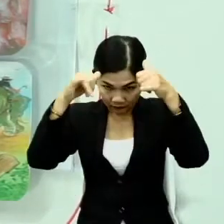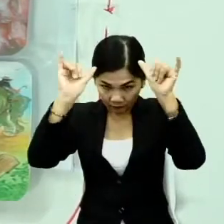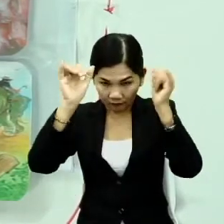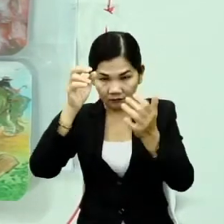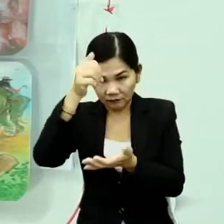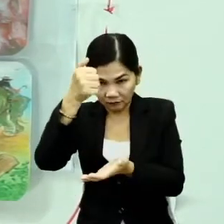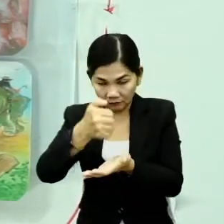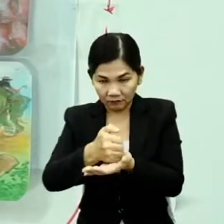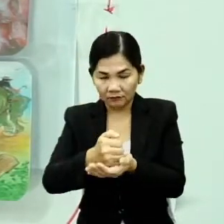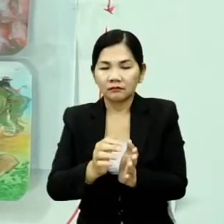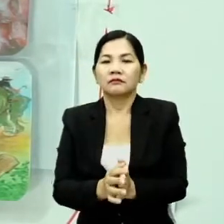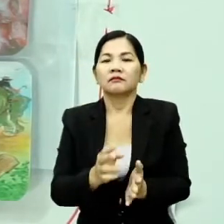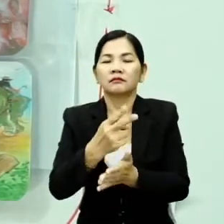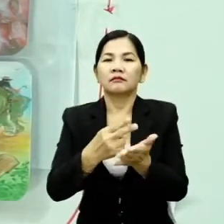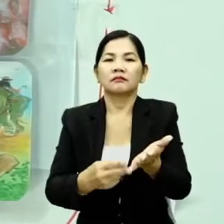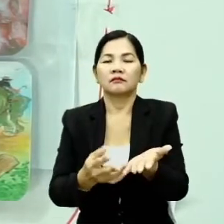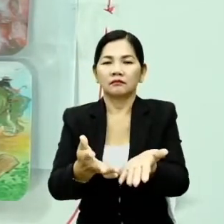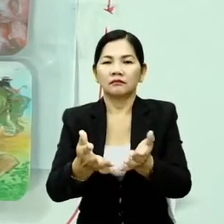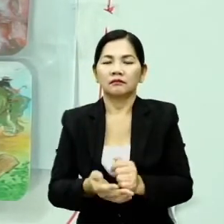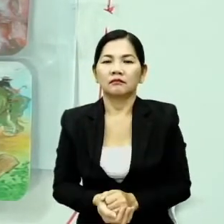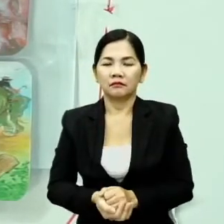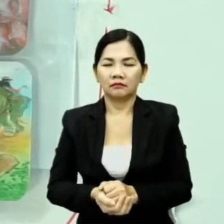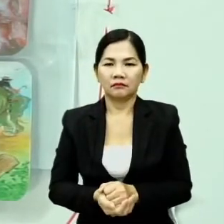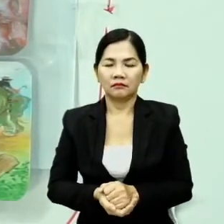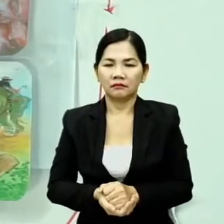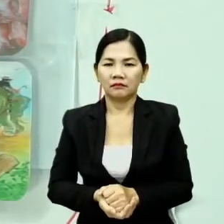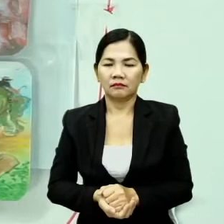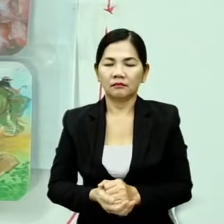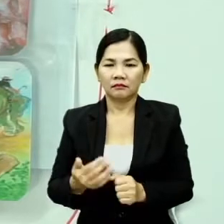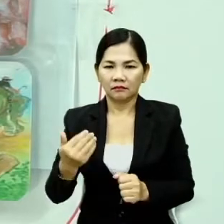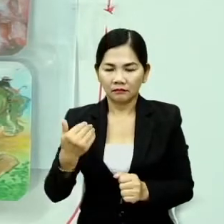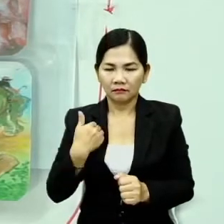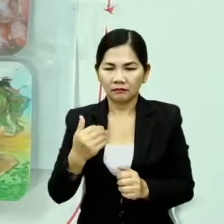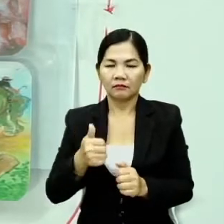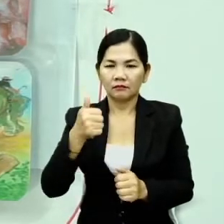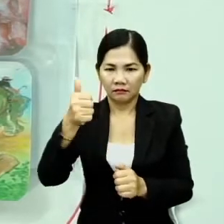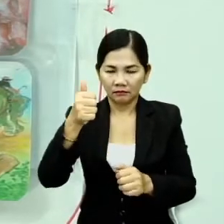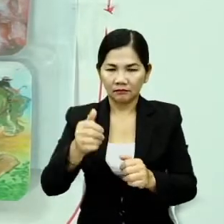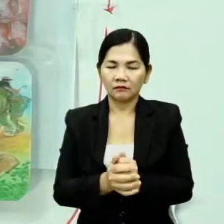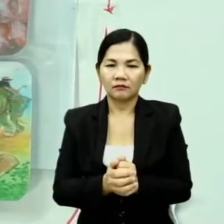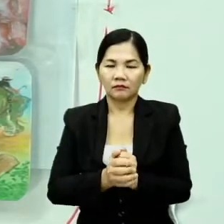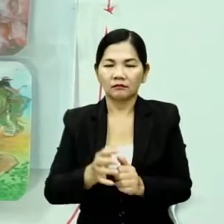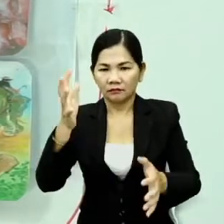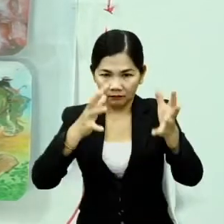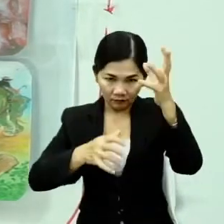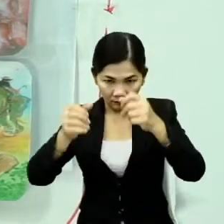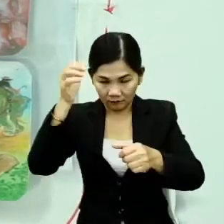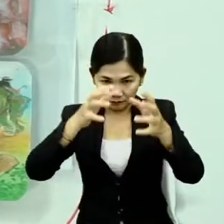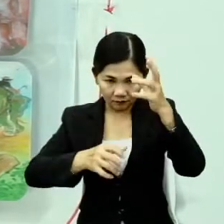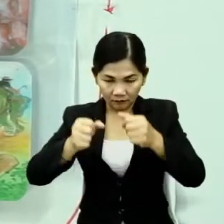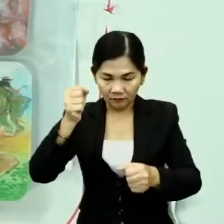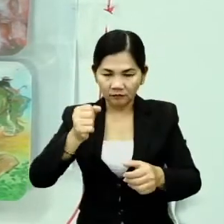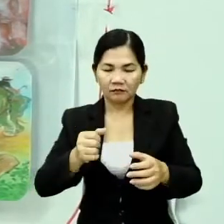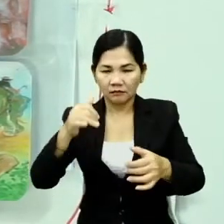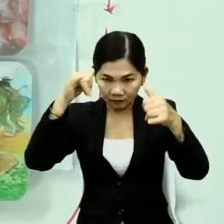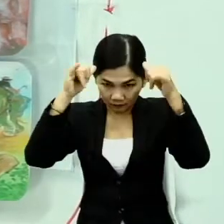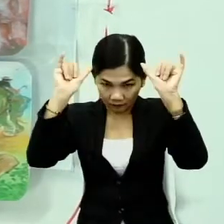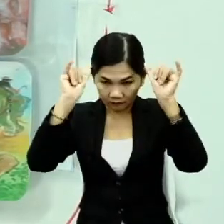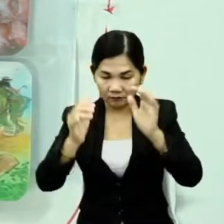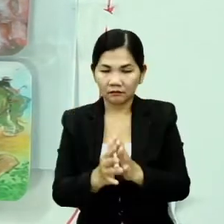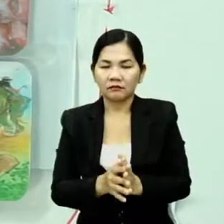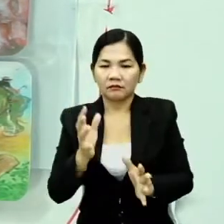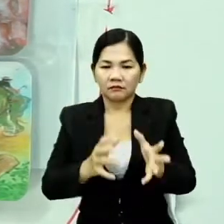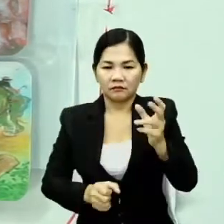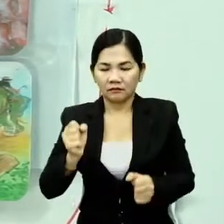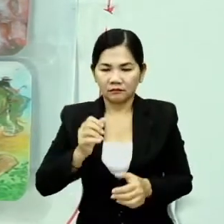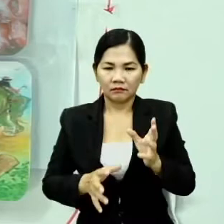ta mà dạy rụp hiệp nè cha ta phải đào phải giáo vậy tới cha là ở nó con cha cô nấy cứ phải đào phải giáo cứ phải đào